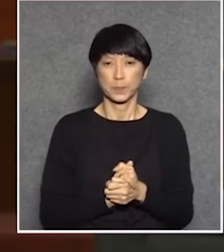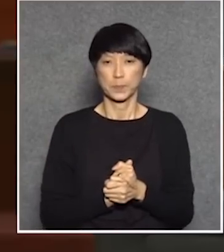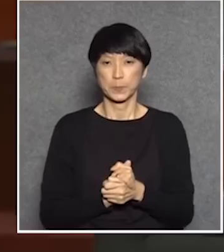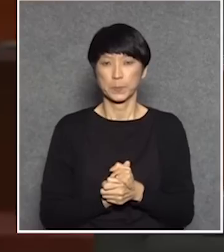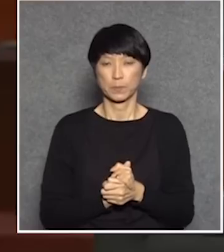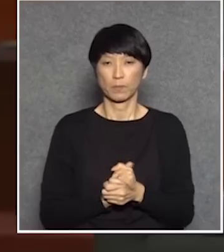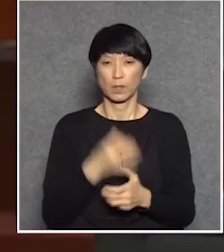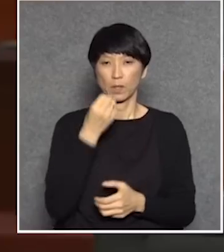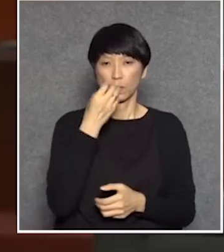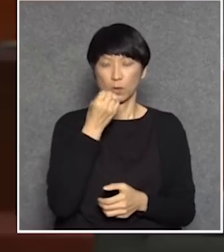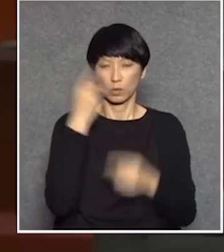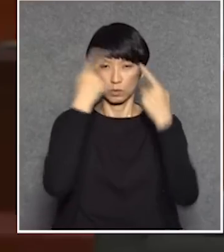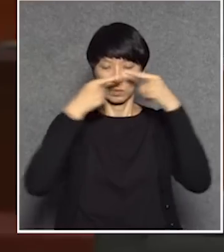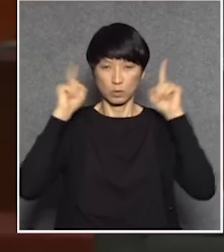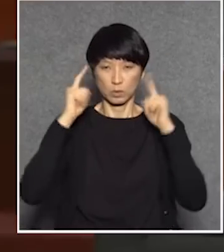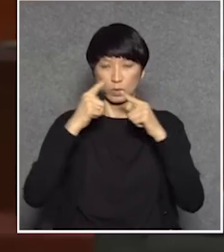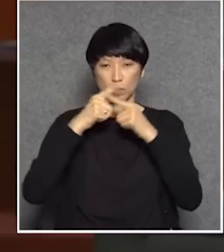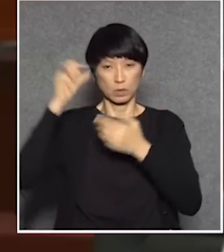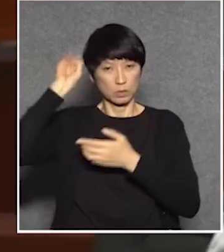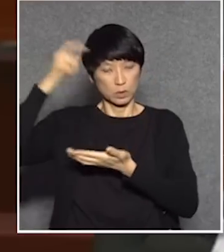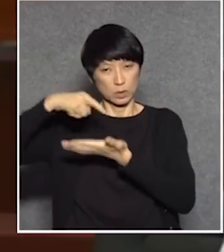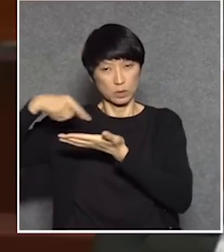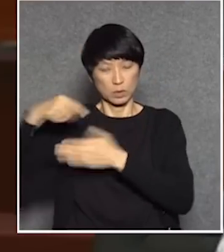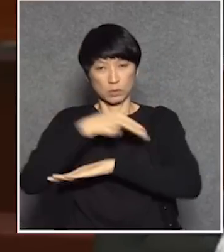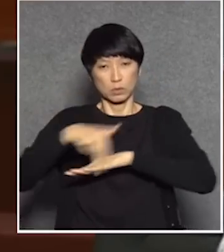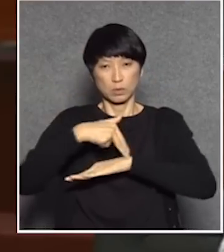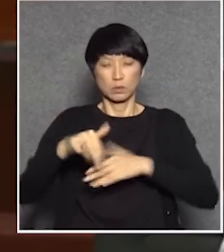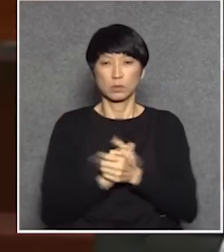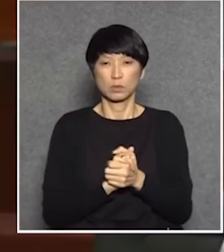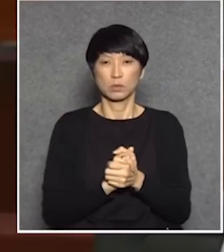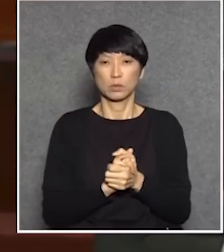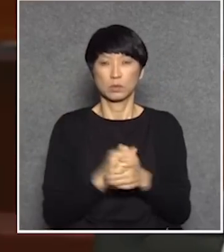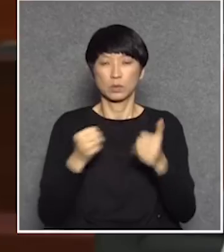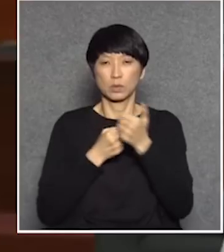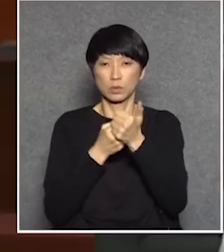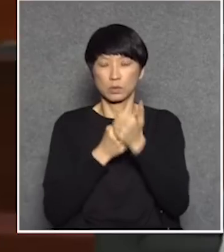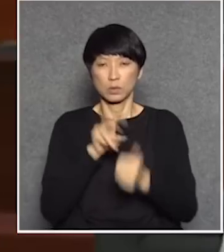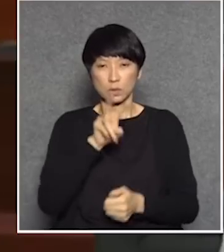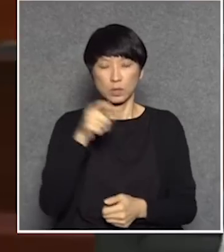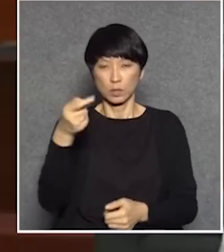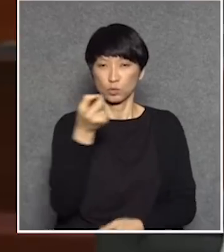香港大学民意研究计划呢，即係又话呢，认知度最低嘅一个行政